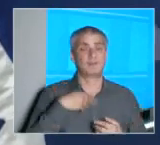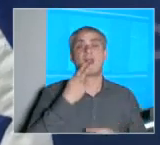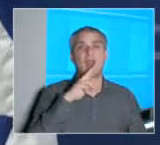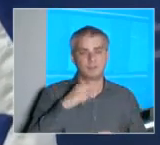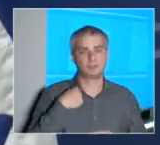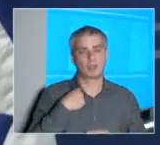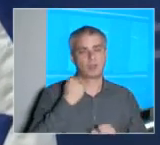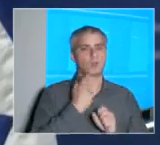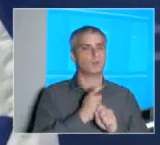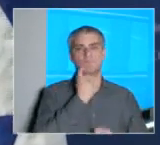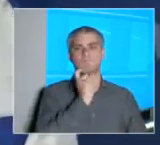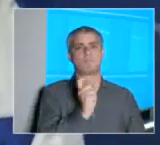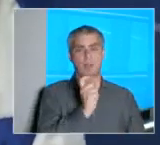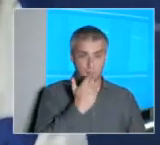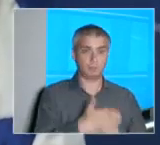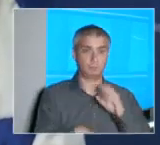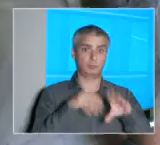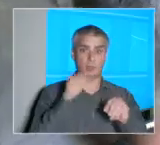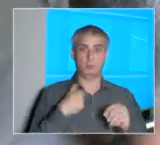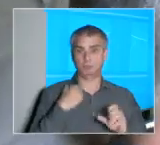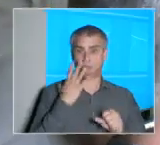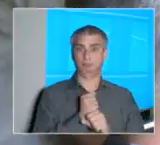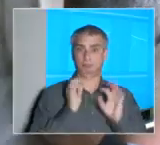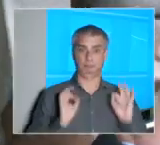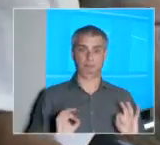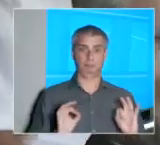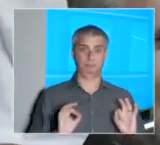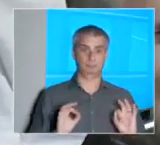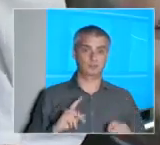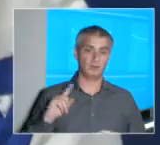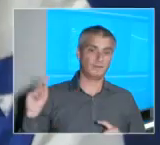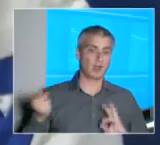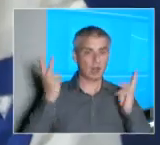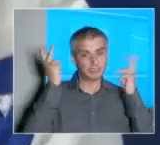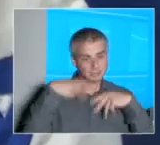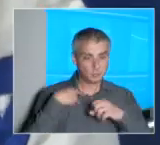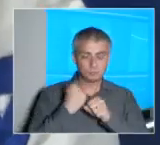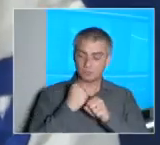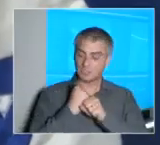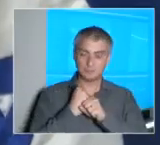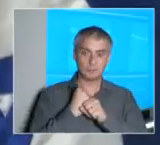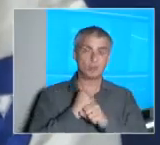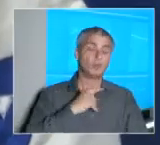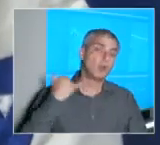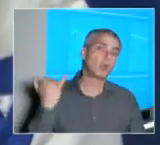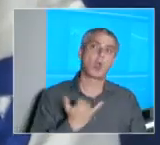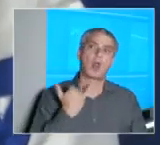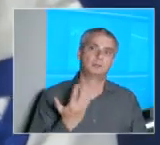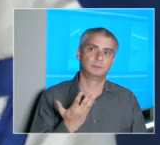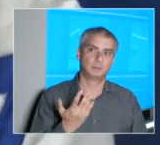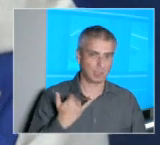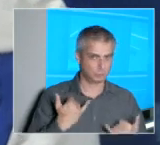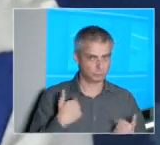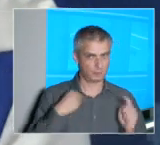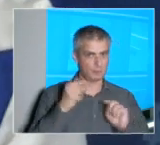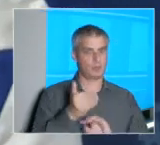ולהבטיח שנעמוד במילתנו. ובסוף הגיעו הבחירות ועמדנו במילתנו ועמדנו בכל הסיכומים שהגענו אליהם כל הזמן. עכשיו